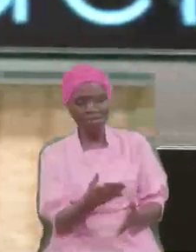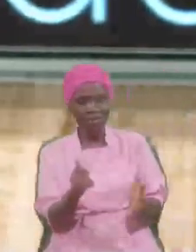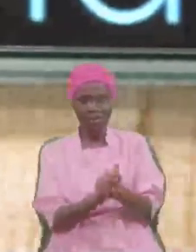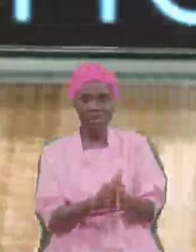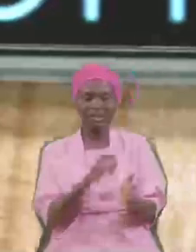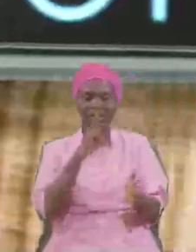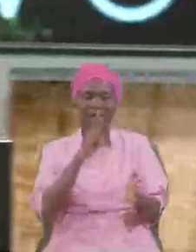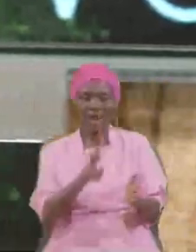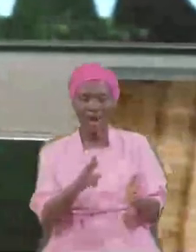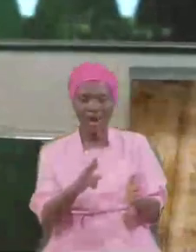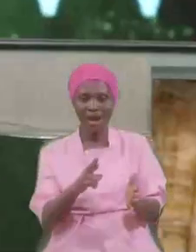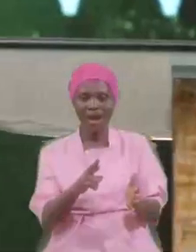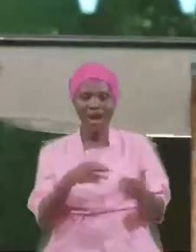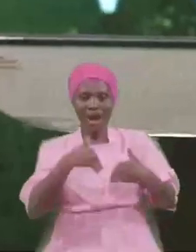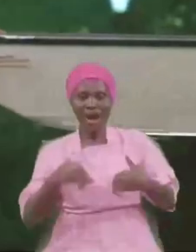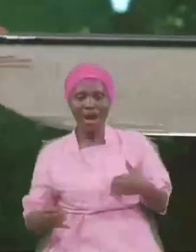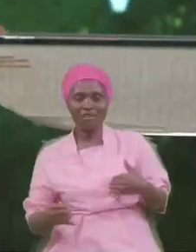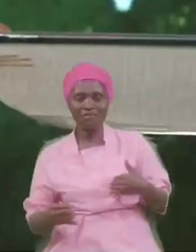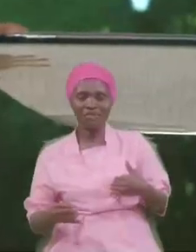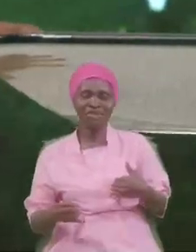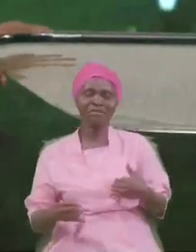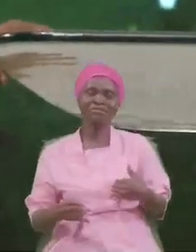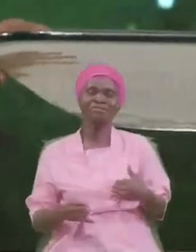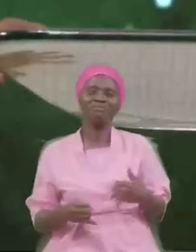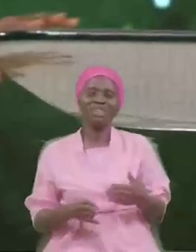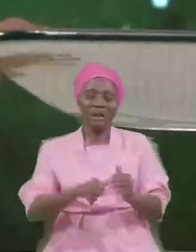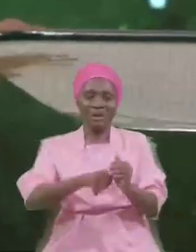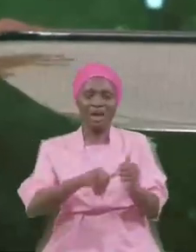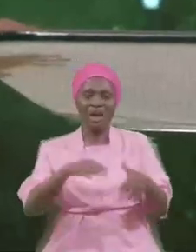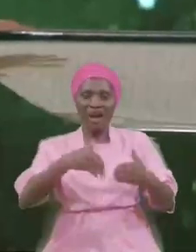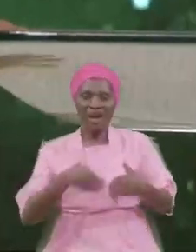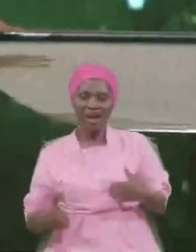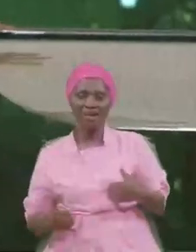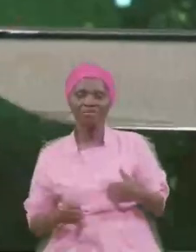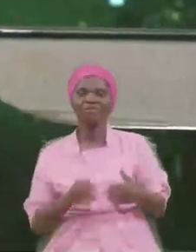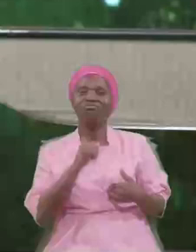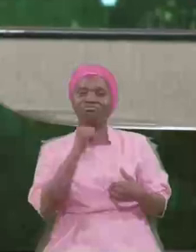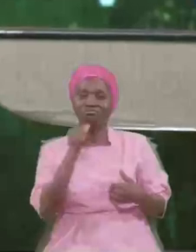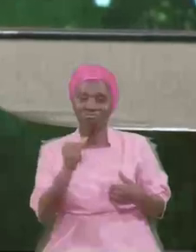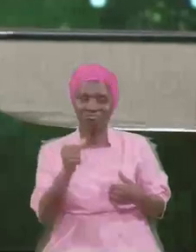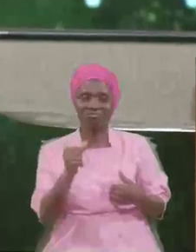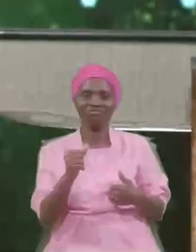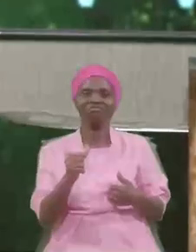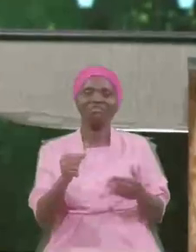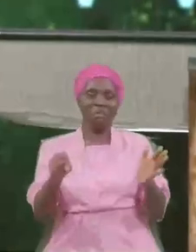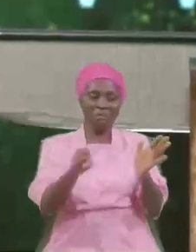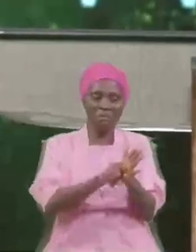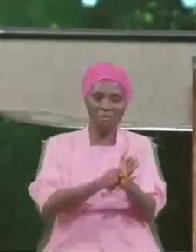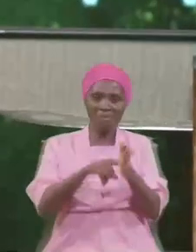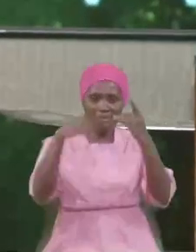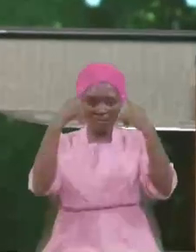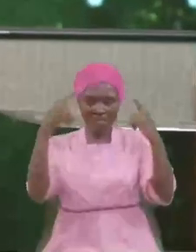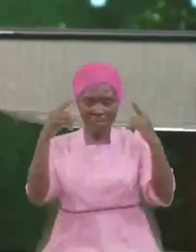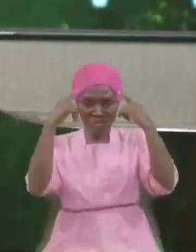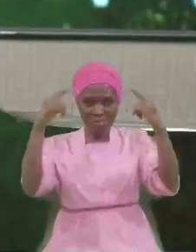Ôter les choses qui sont contre le progrès dans votre vie. Ôtez-les afin de